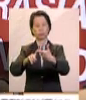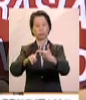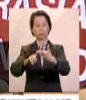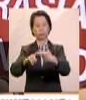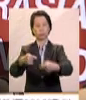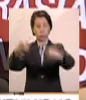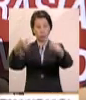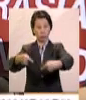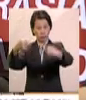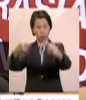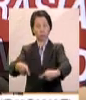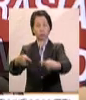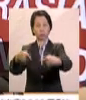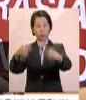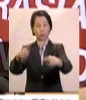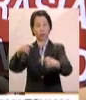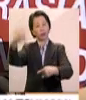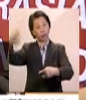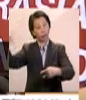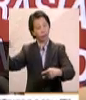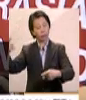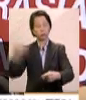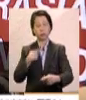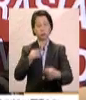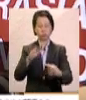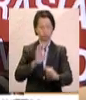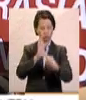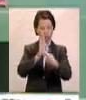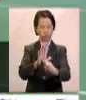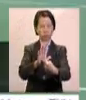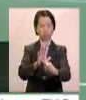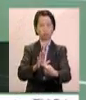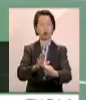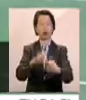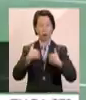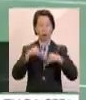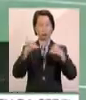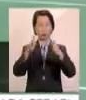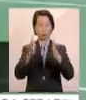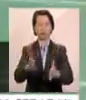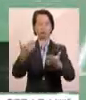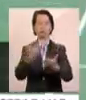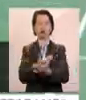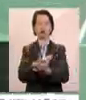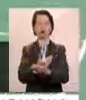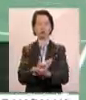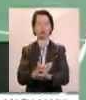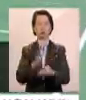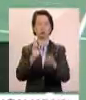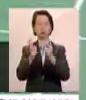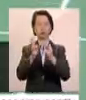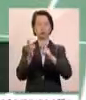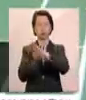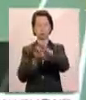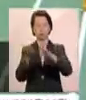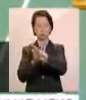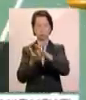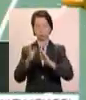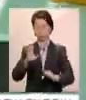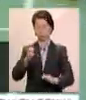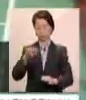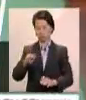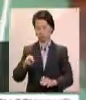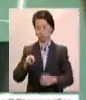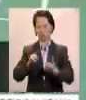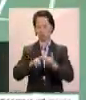di pertandingan-pertandingan yang lain, kita telah menampilkan muka-muka baru. Sementara itu, mengulas tentang beregu campuran utama negara Chan Peng